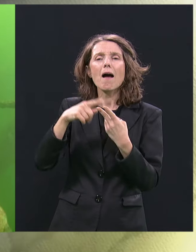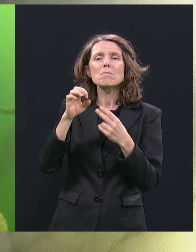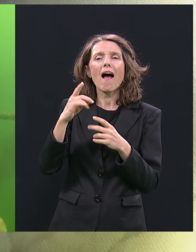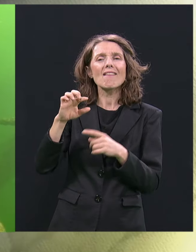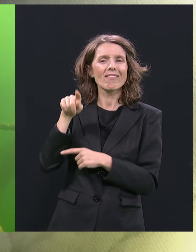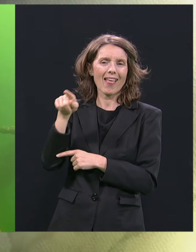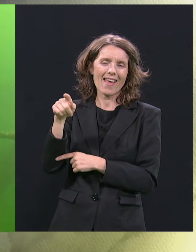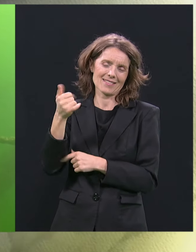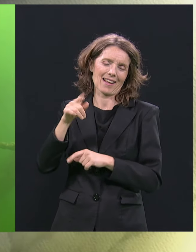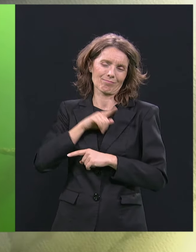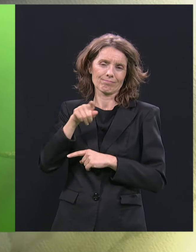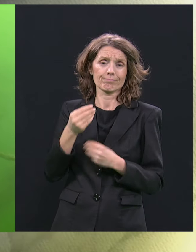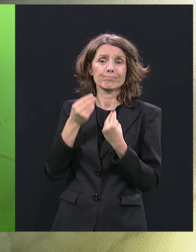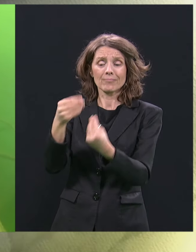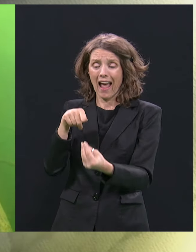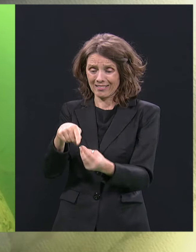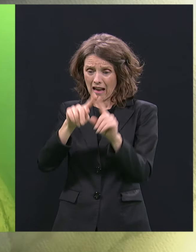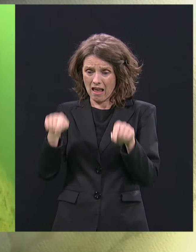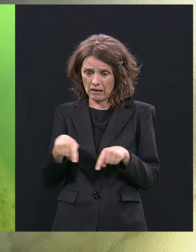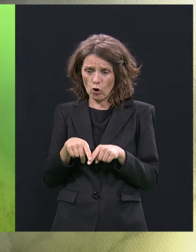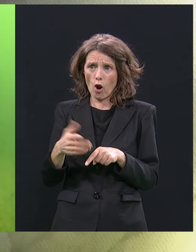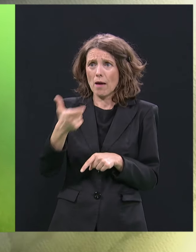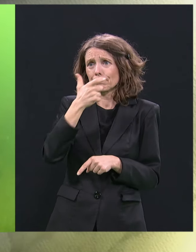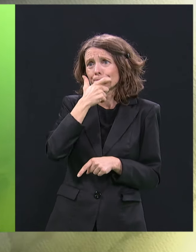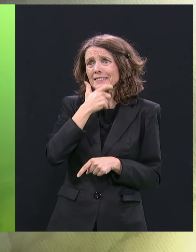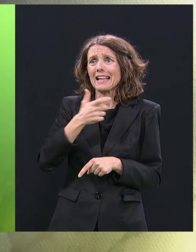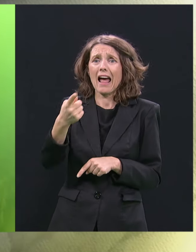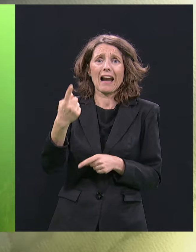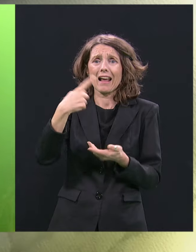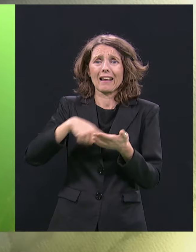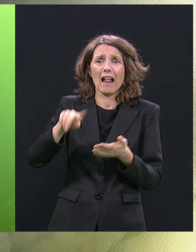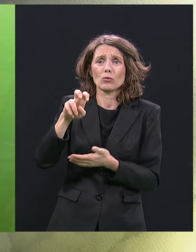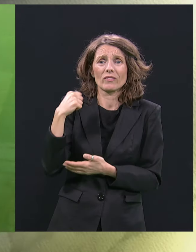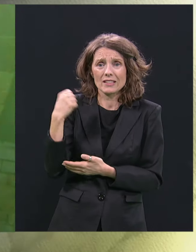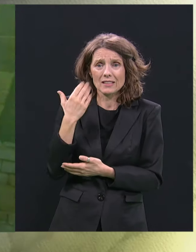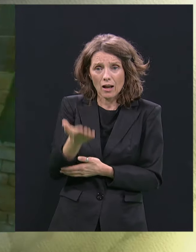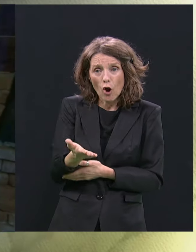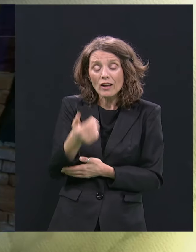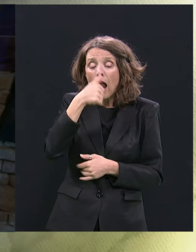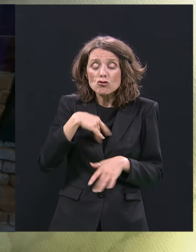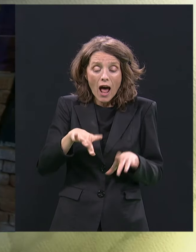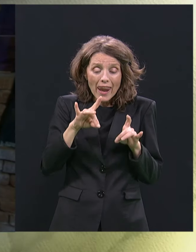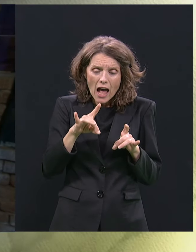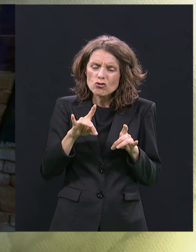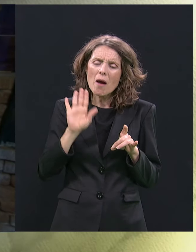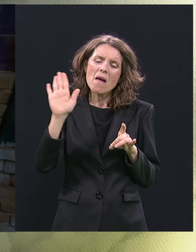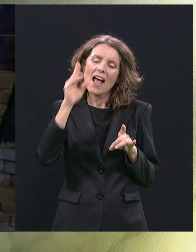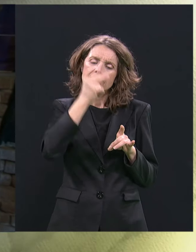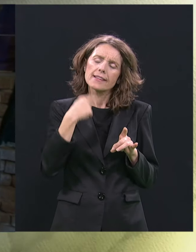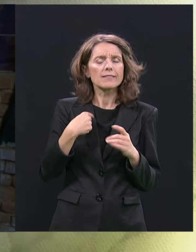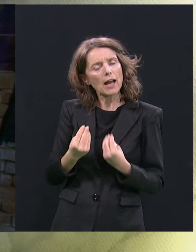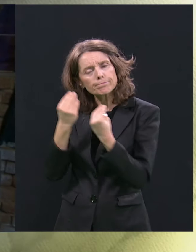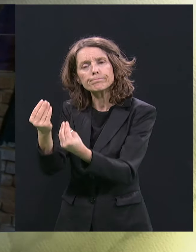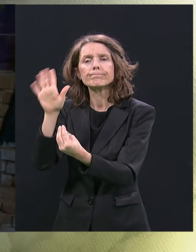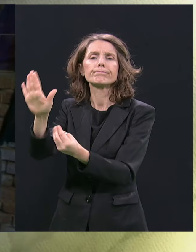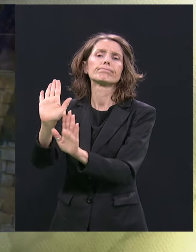Pokušavamo da te stvari koje su za crkvu, da pohranimo u crkvi, u muzeju, ono što pripada